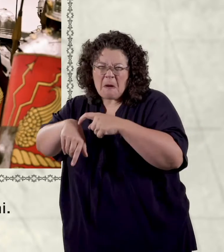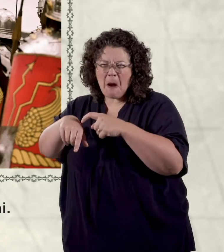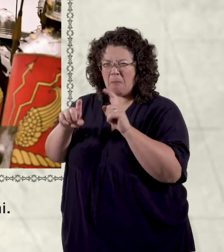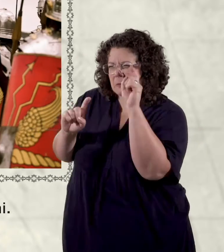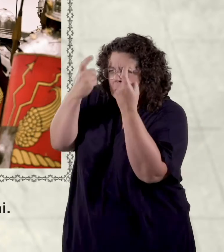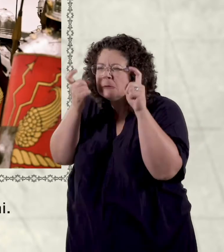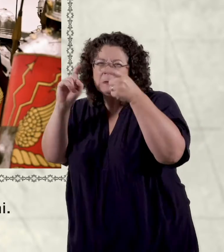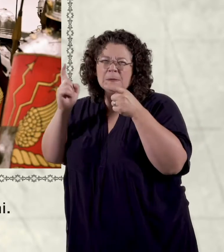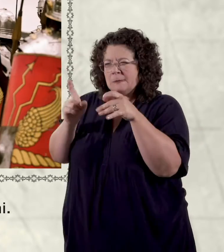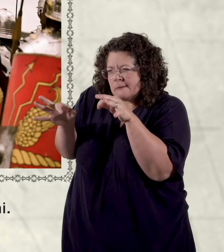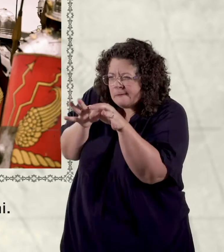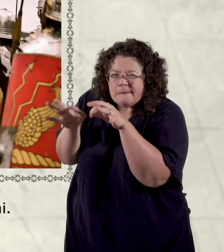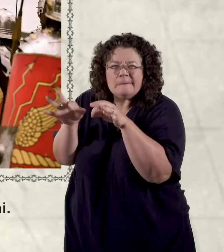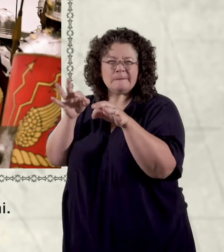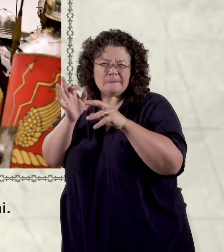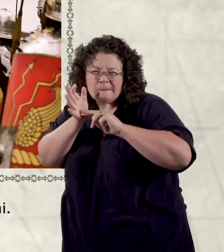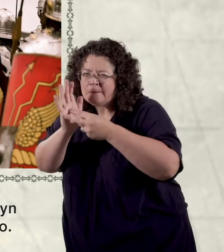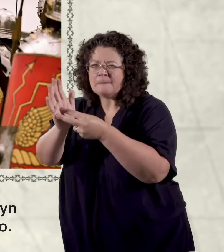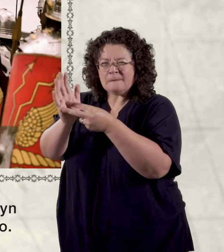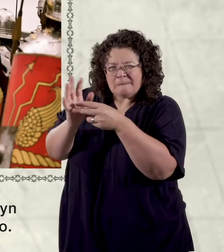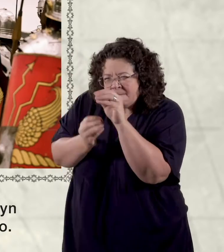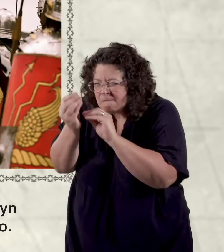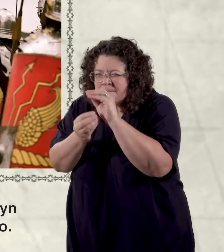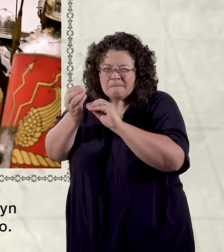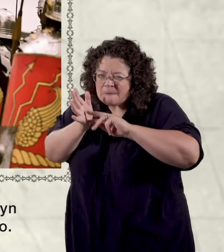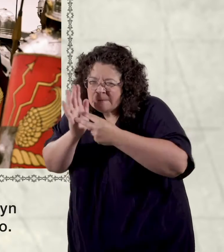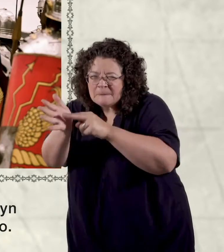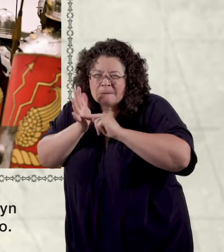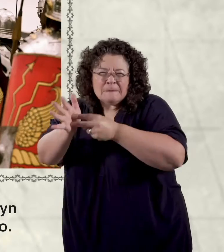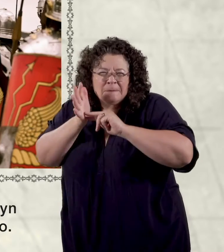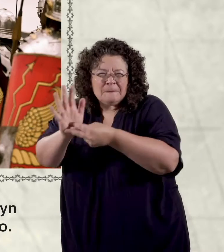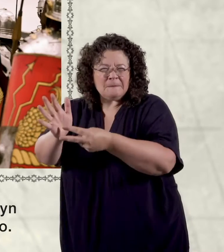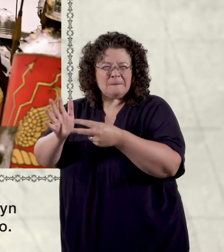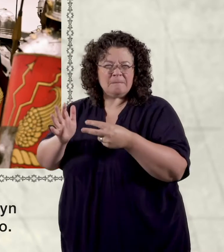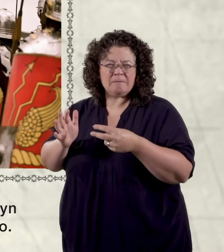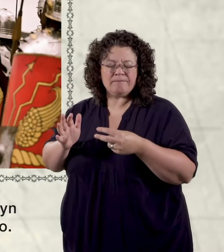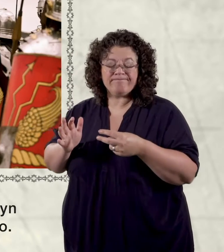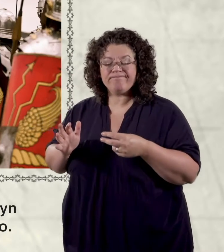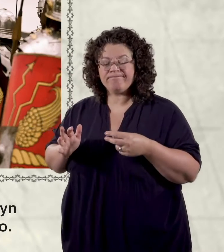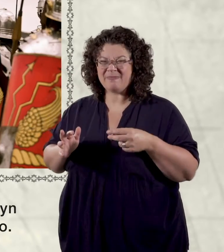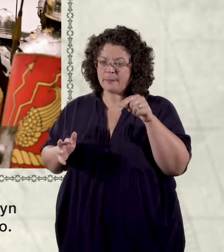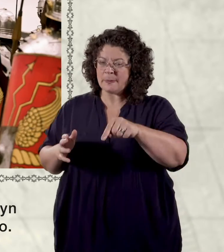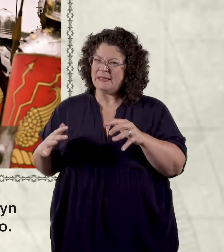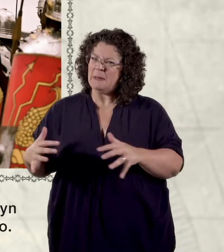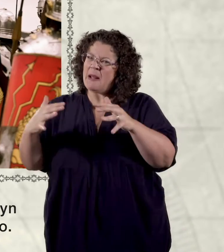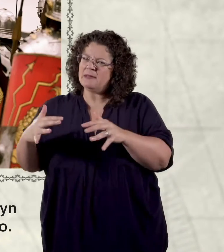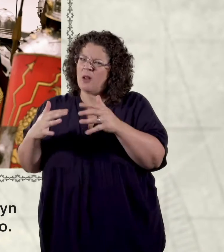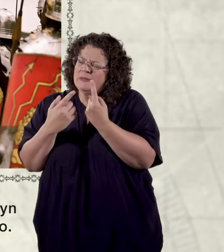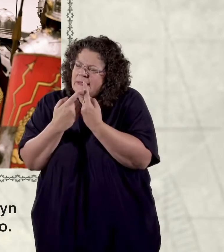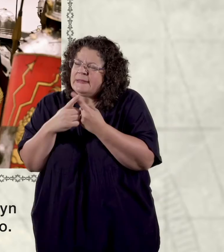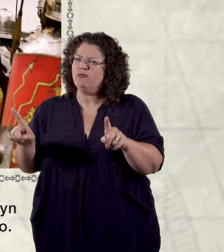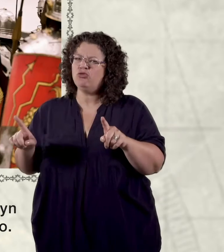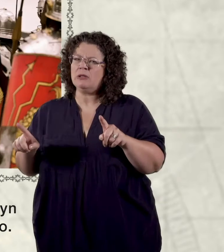Hen griw slei oedd yr Rhufeiniaid chi. Oedden nhw'n treulio llawer o amser yn meddwl am dactegau ac yn